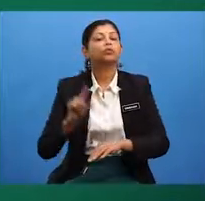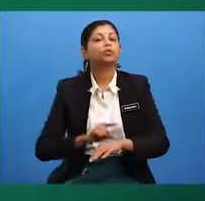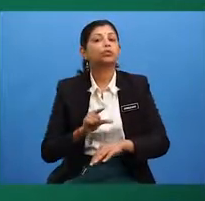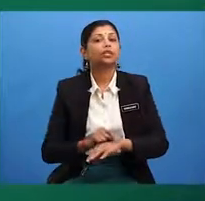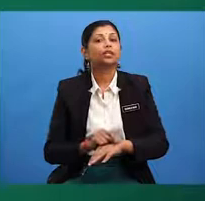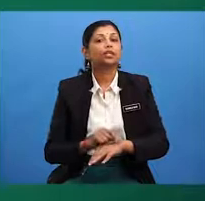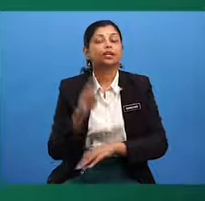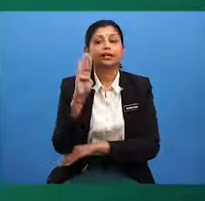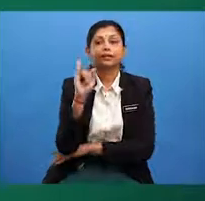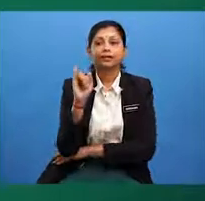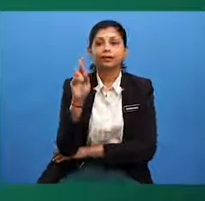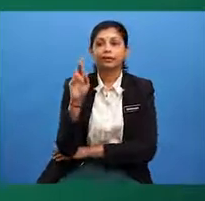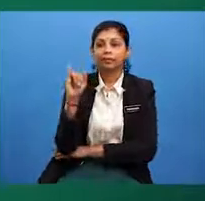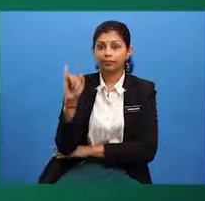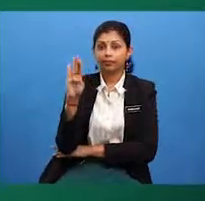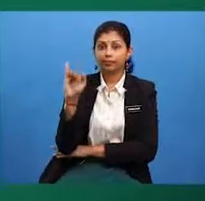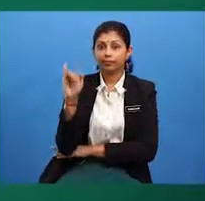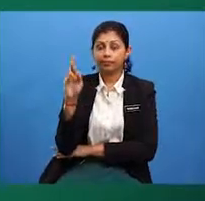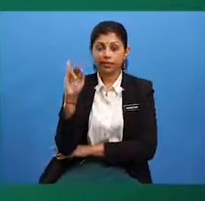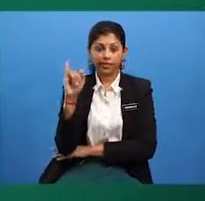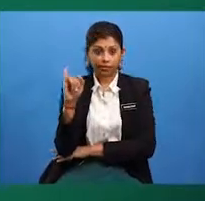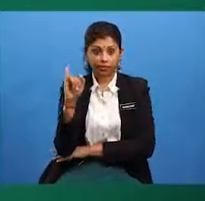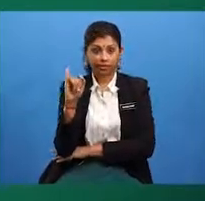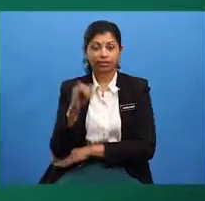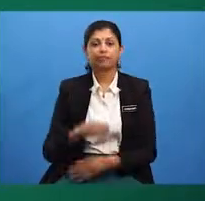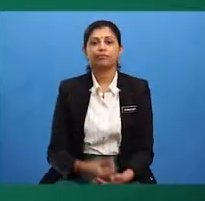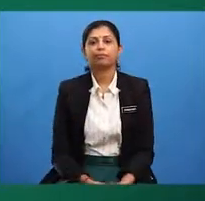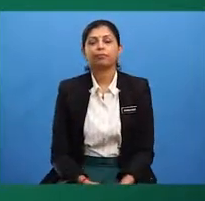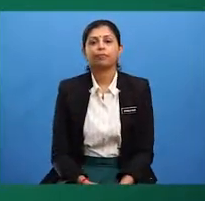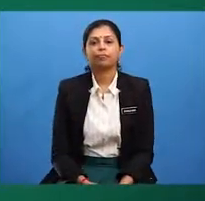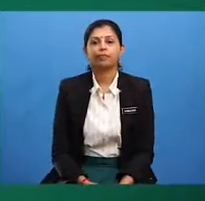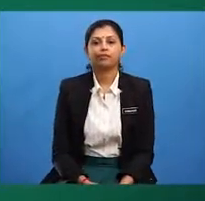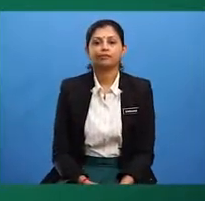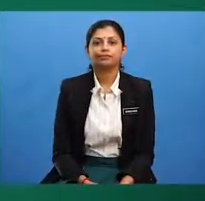menggunakan bulu biri-biri terutamanya untuk membuat sesuatu objek.